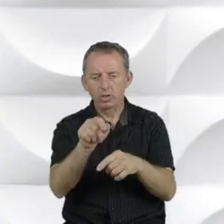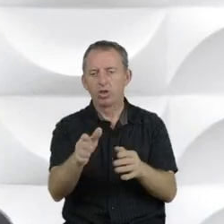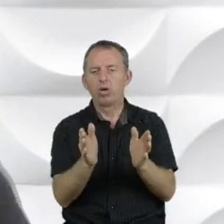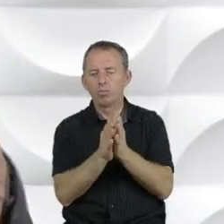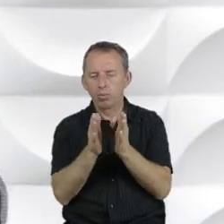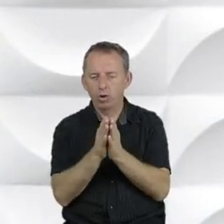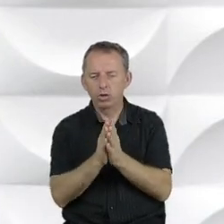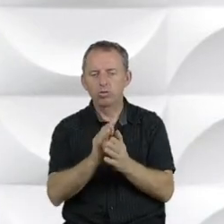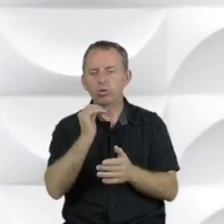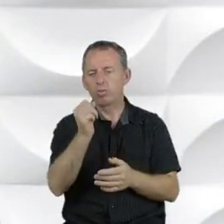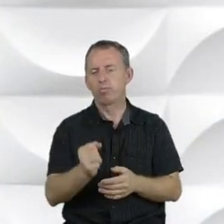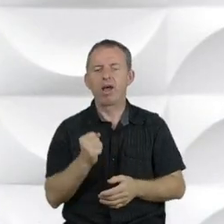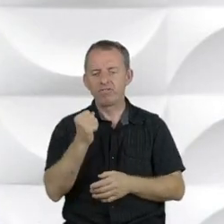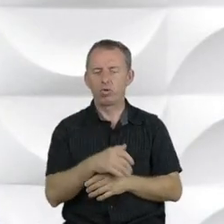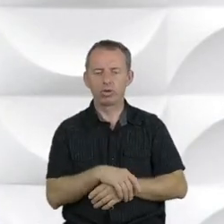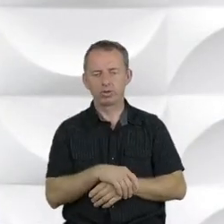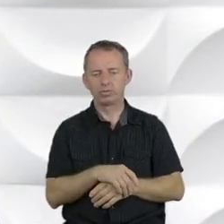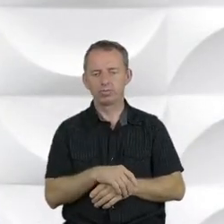Paweł?